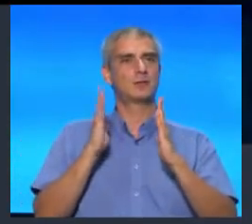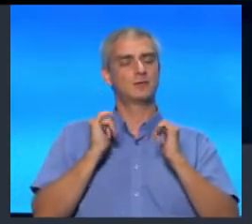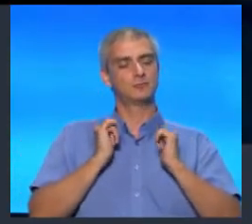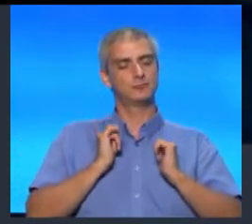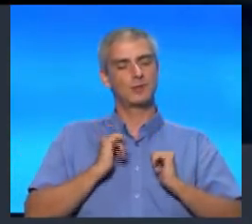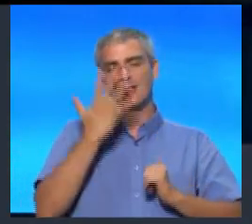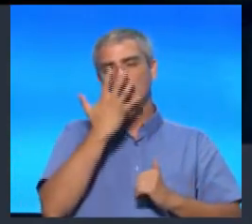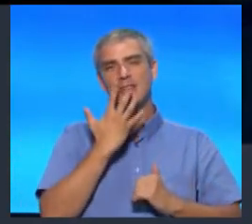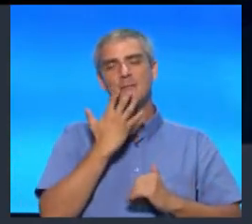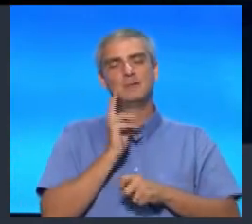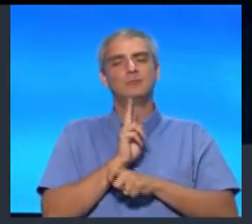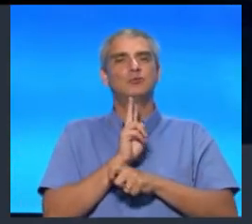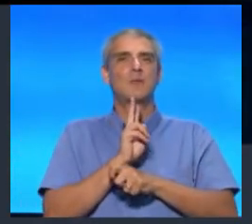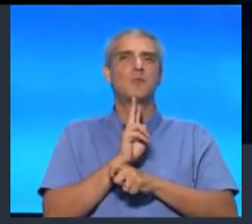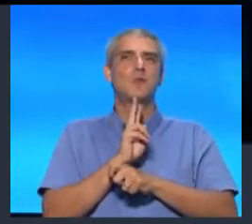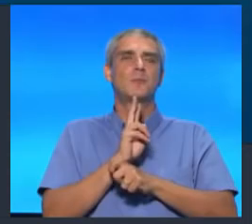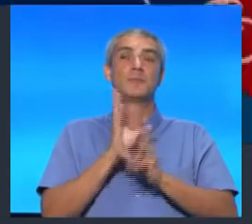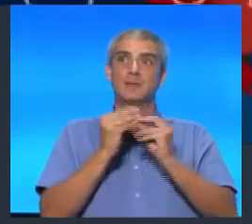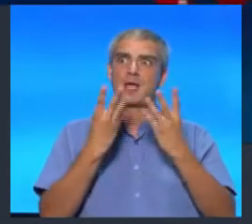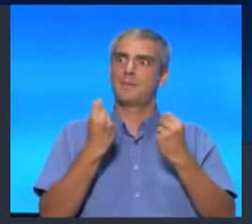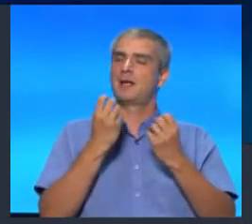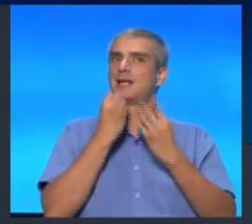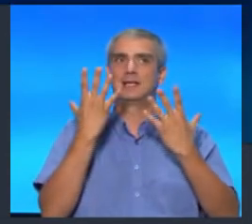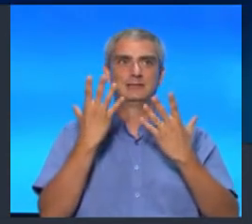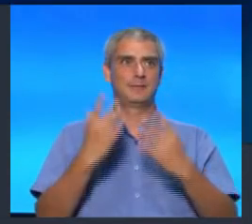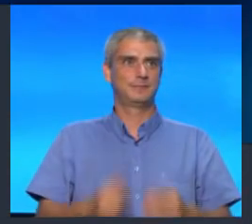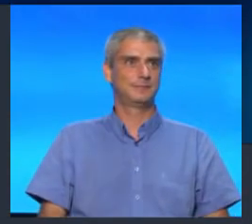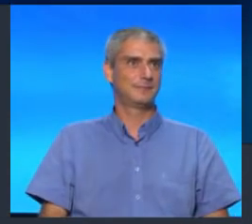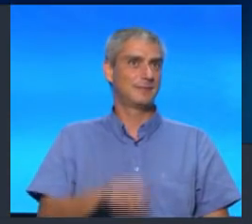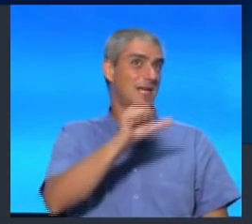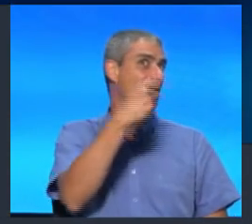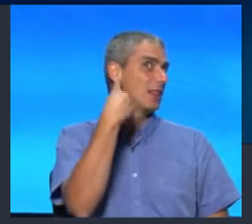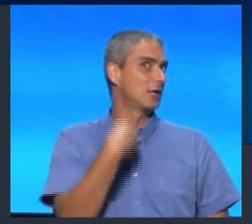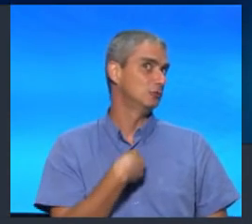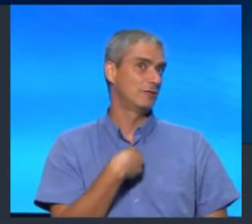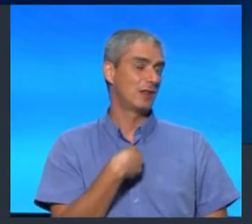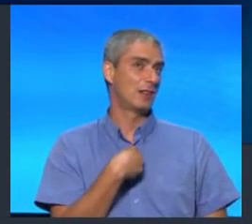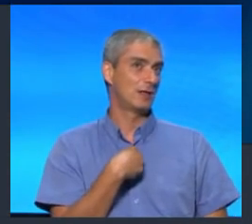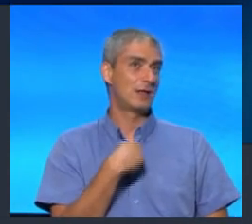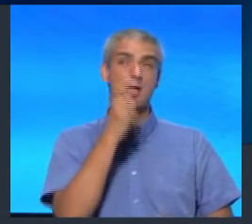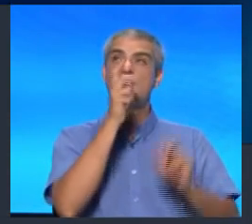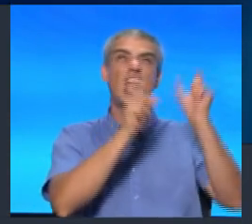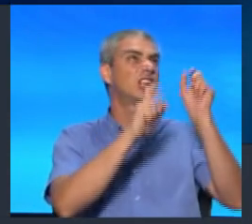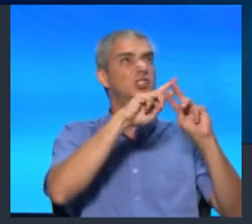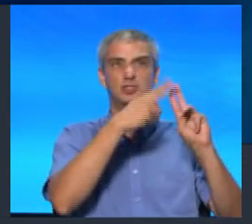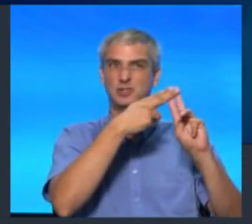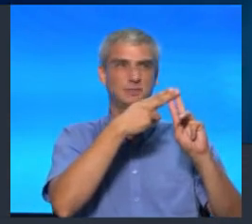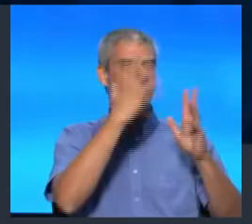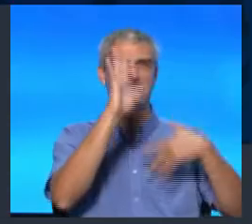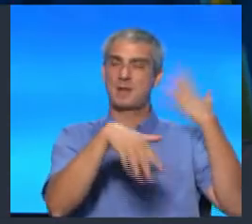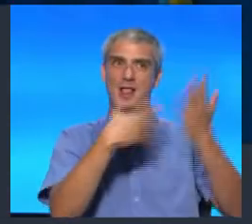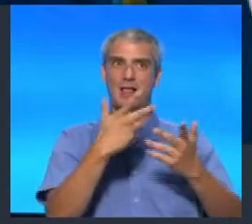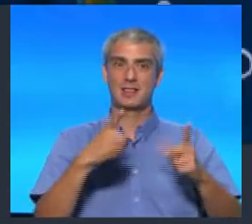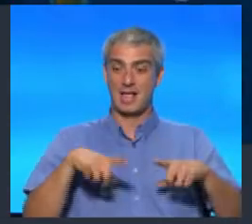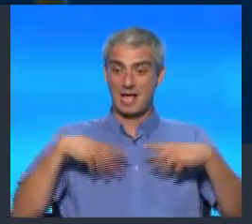תמים, שמור. עם המון קסם. Ariel, listen to me. The human world, it's a mess. Life